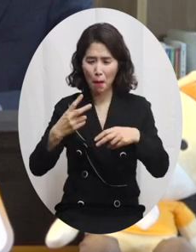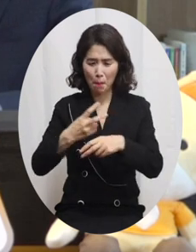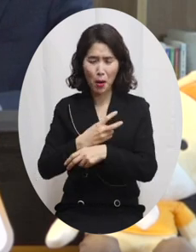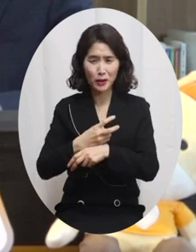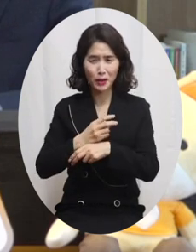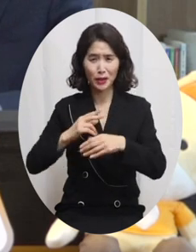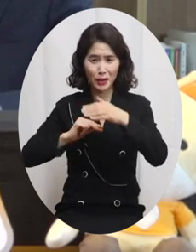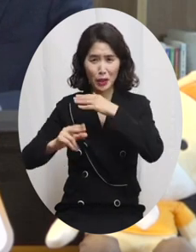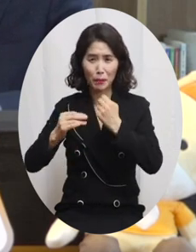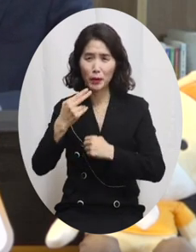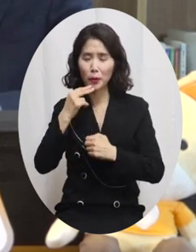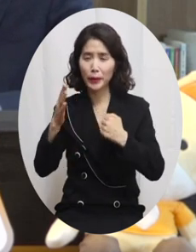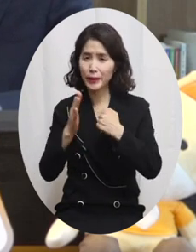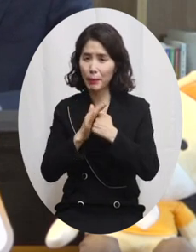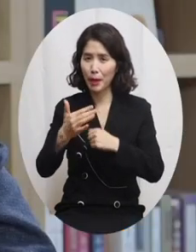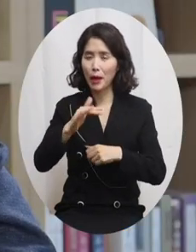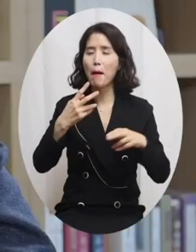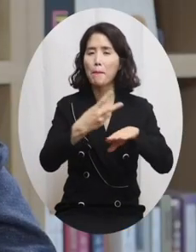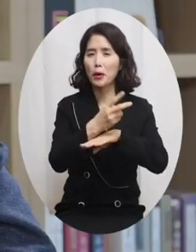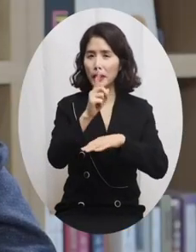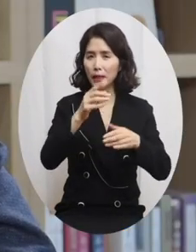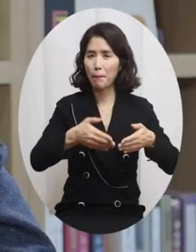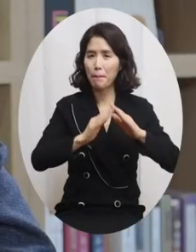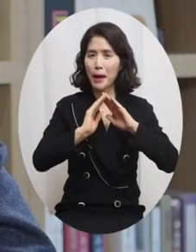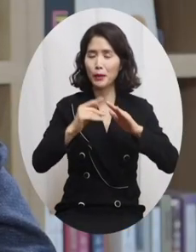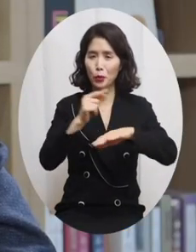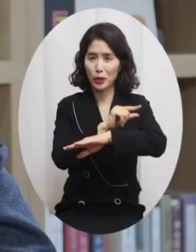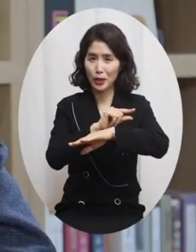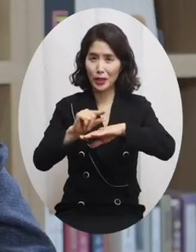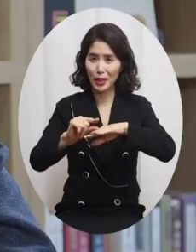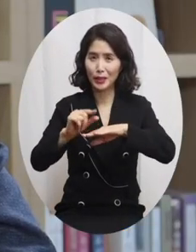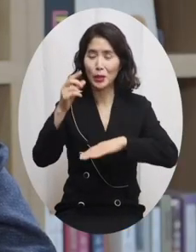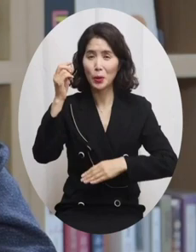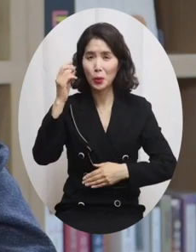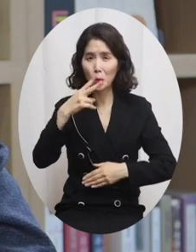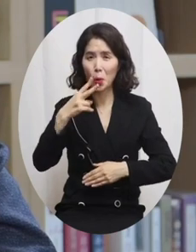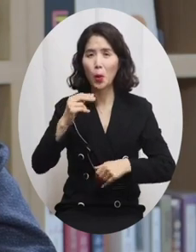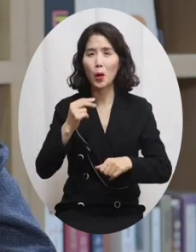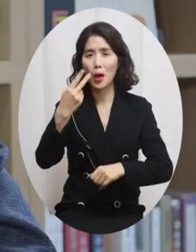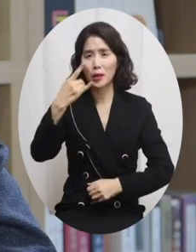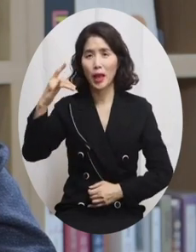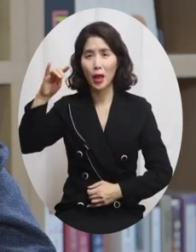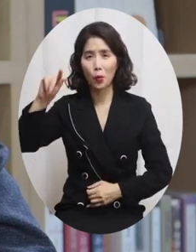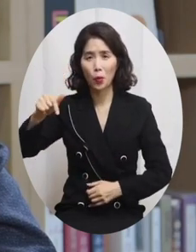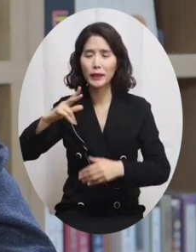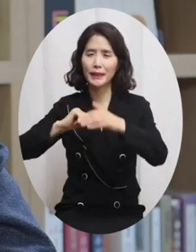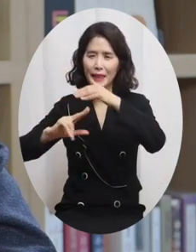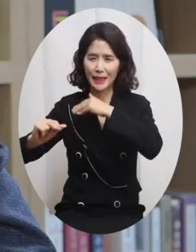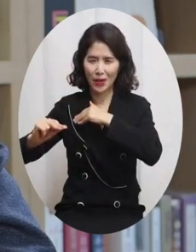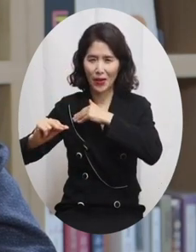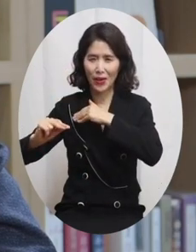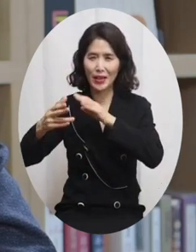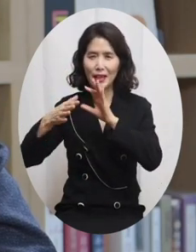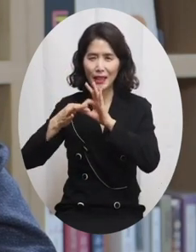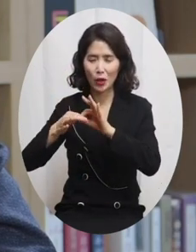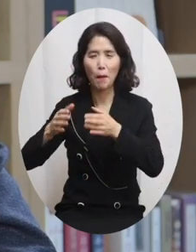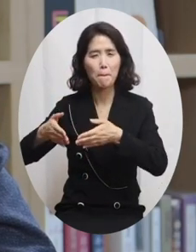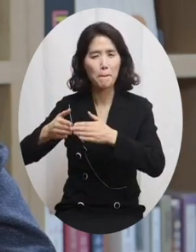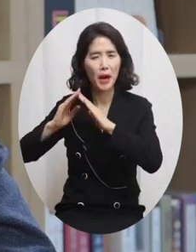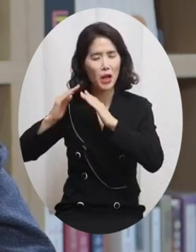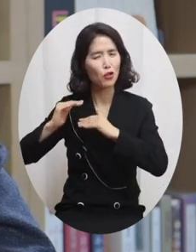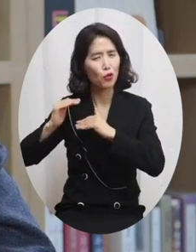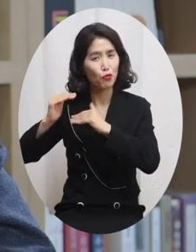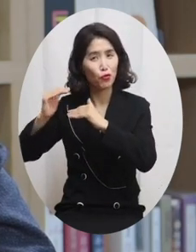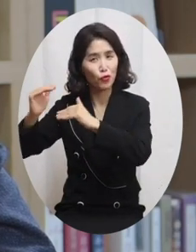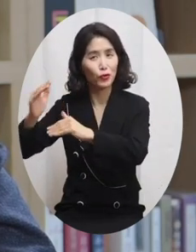그런 분들 그런 부분을 했고 GTX A노선하고 그 대곡수사 전철이 이제 그 착공이 돼서